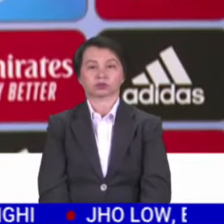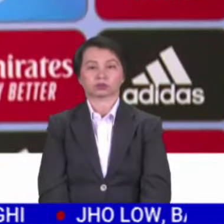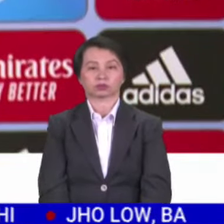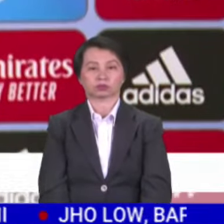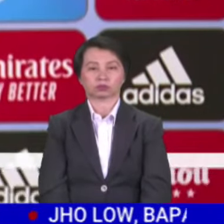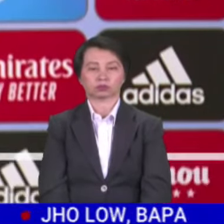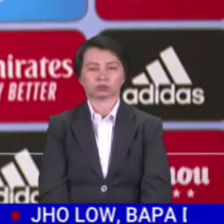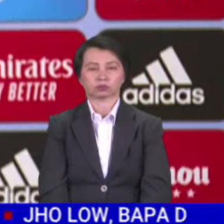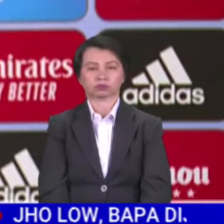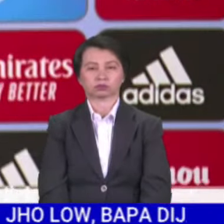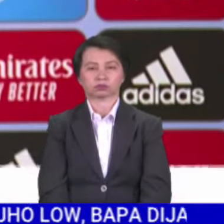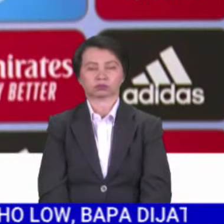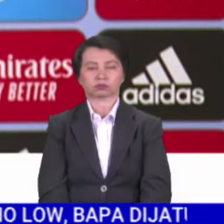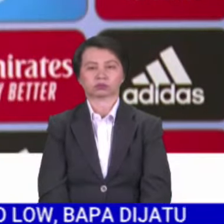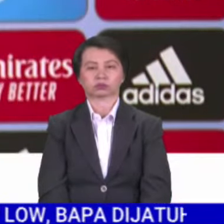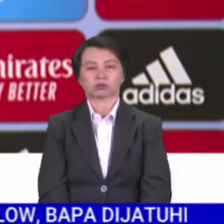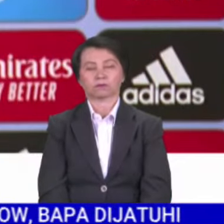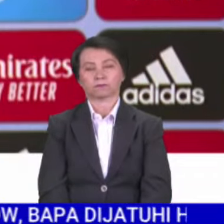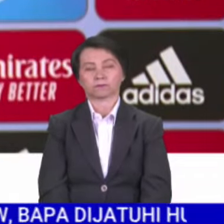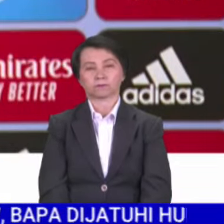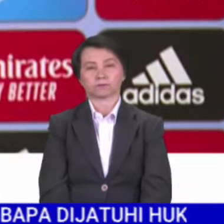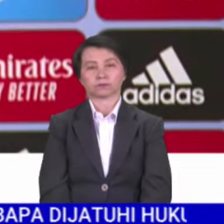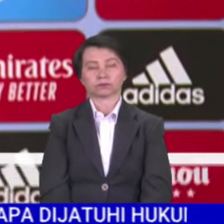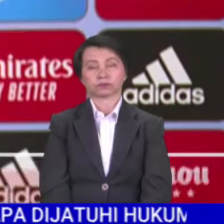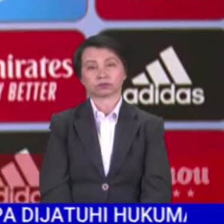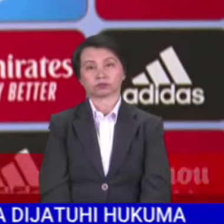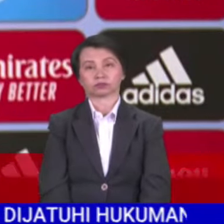No, no son uno más, son tres puntos,